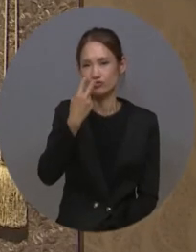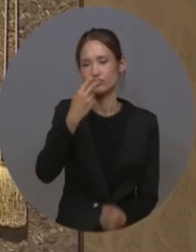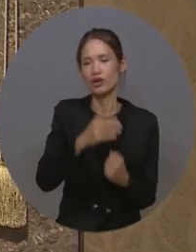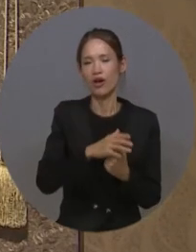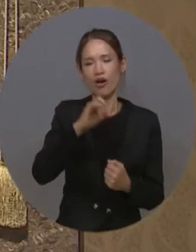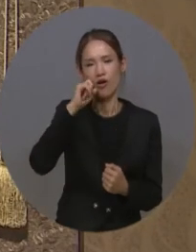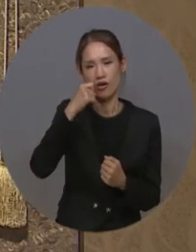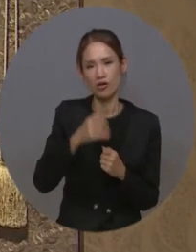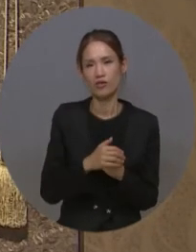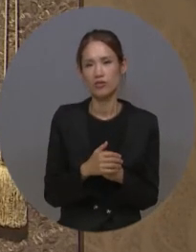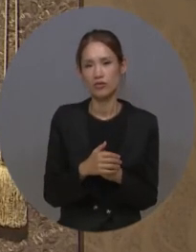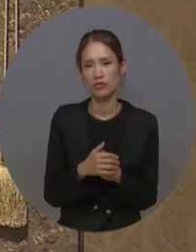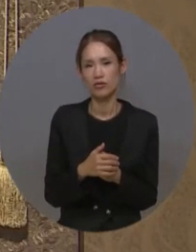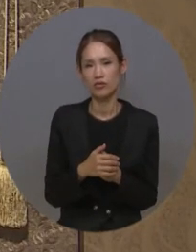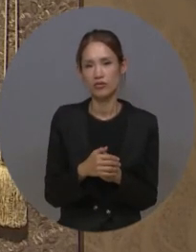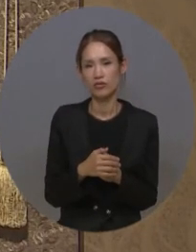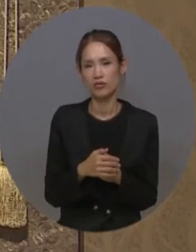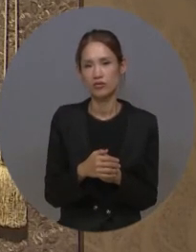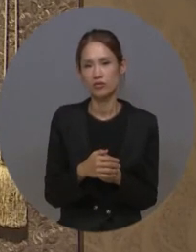이런 분들에게